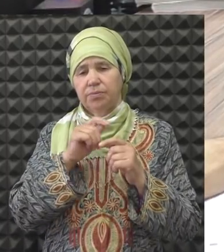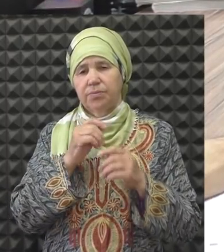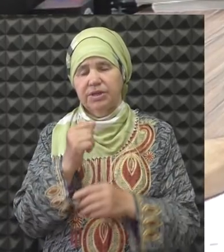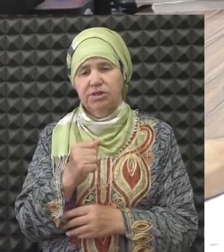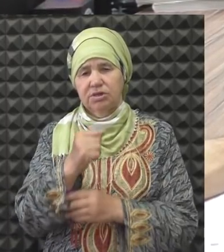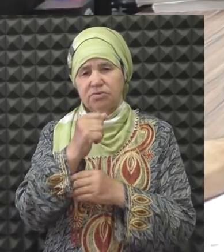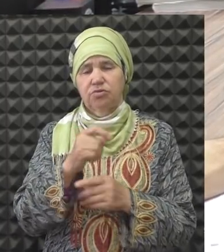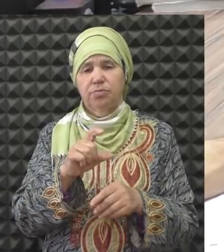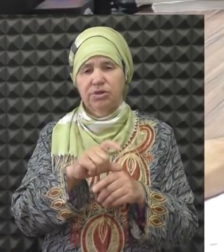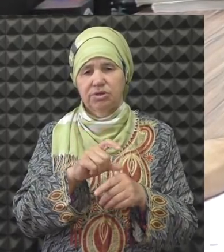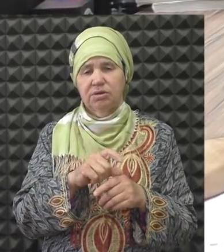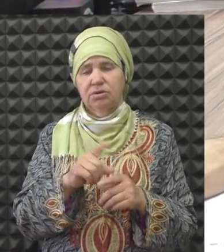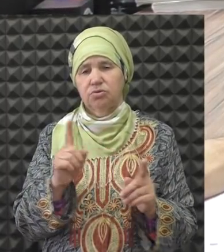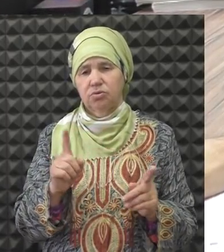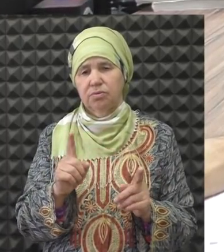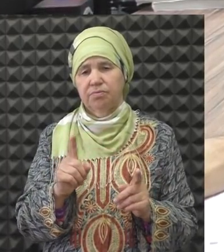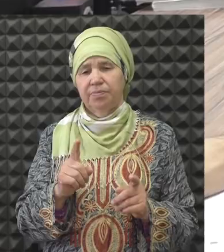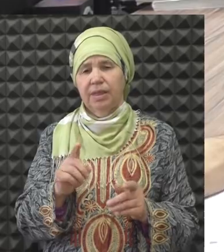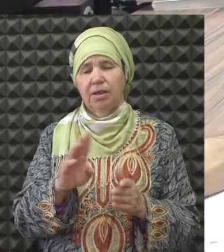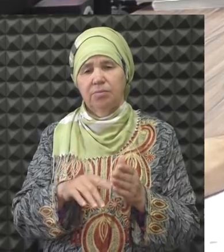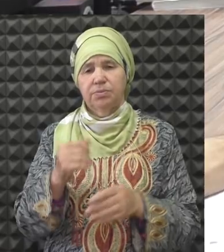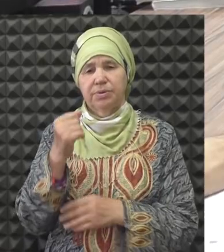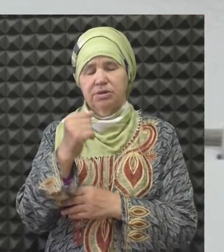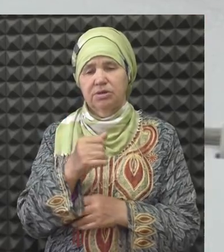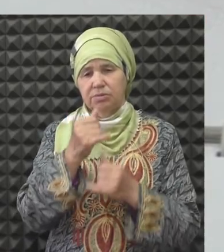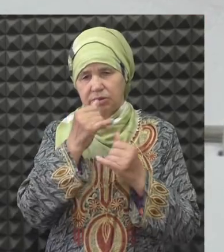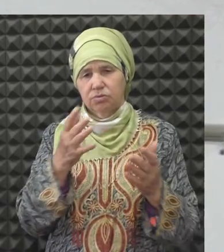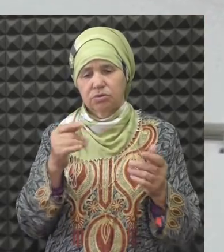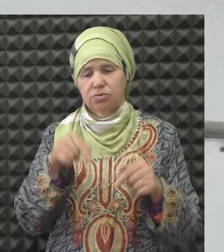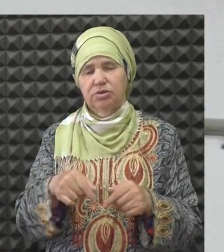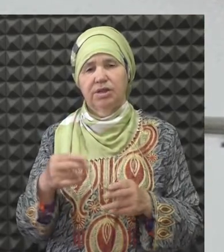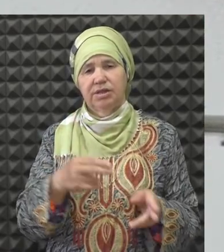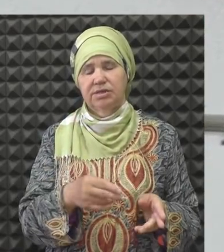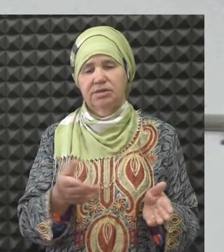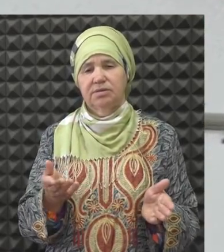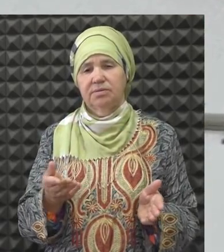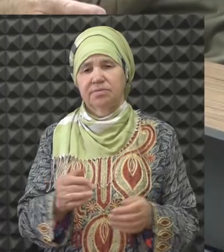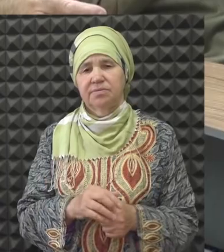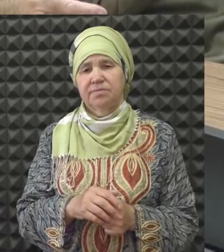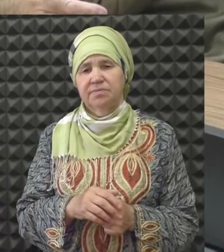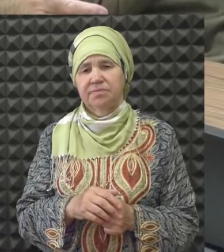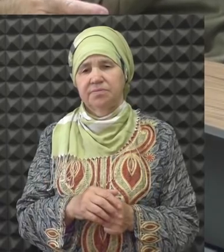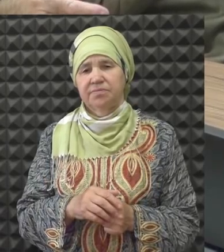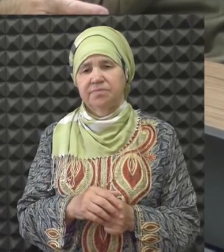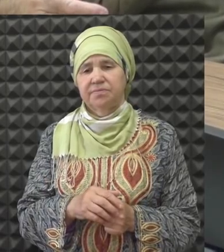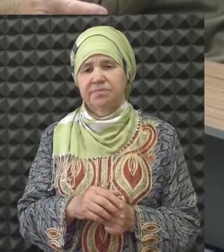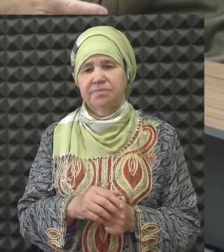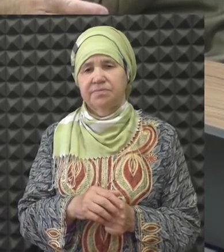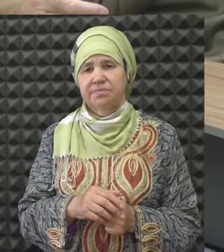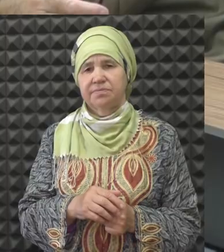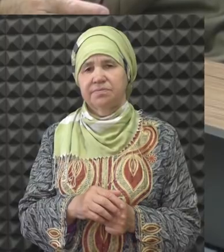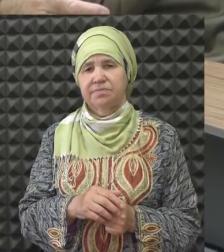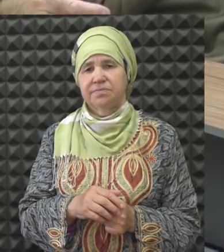мечети, поддерживает, чтобы без поддержки мы же не можем сюда ездить.